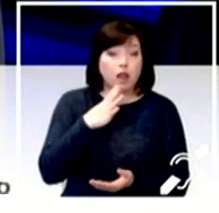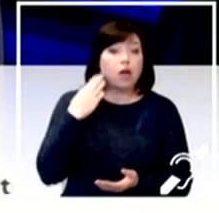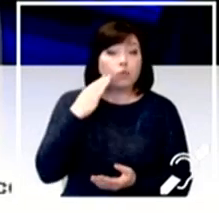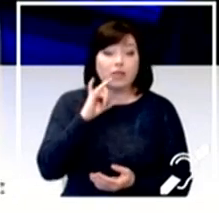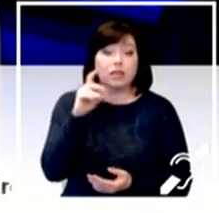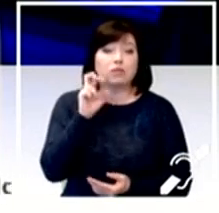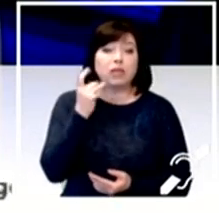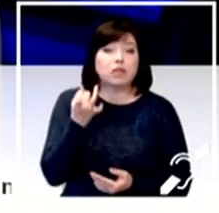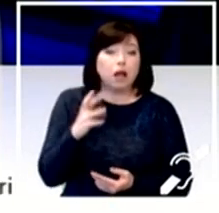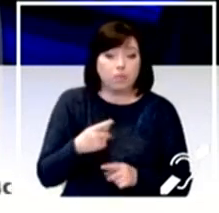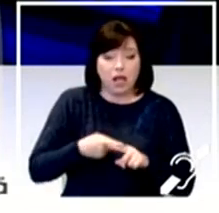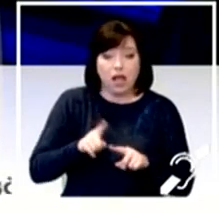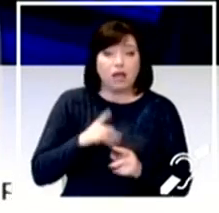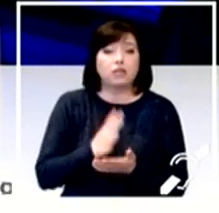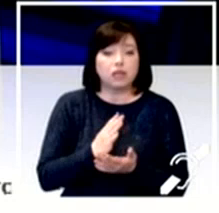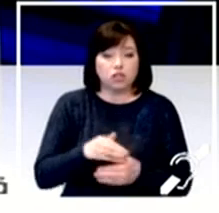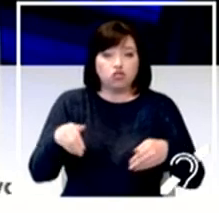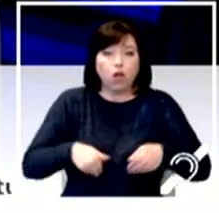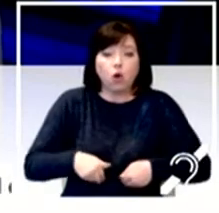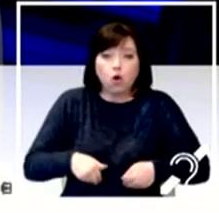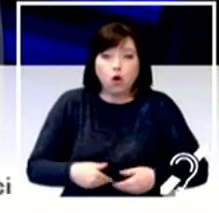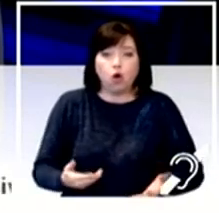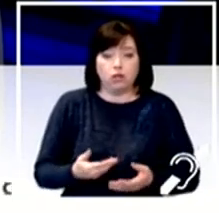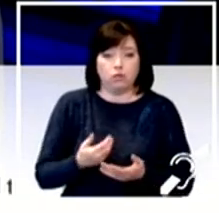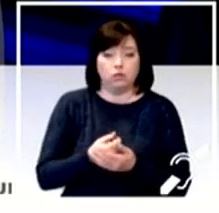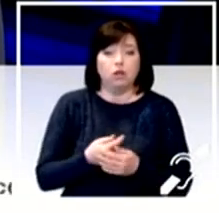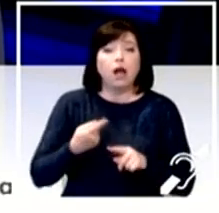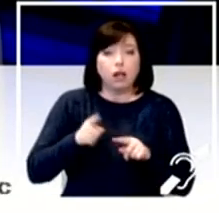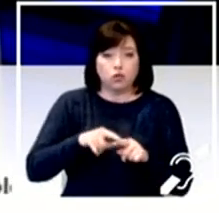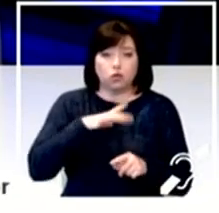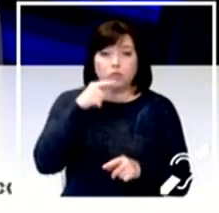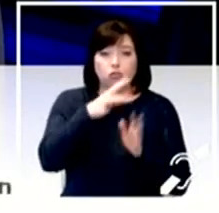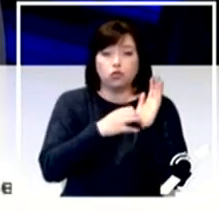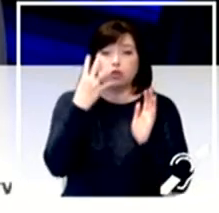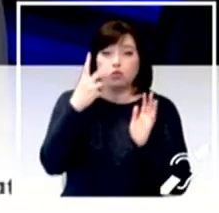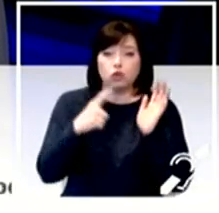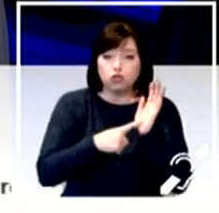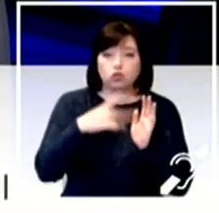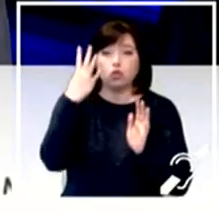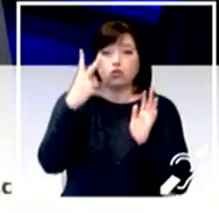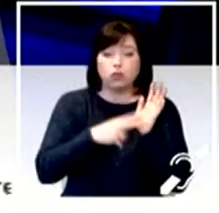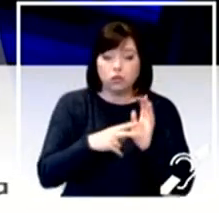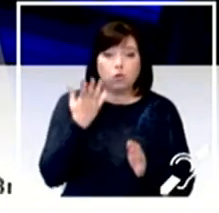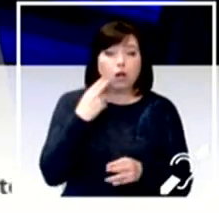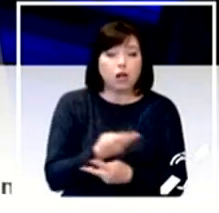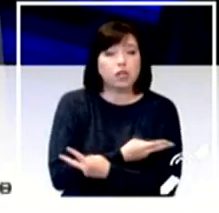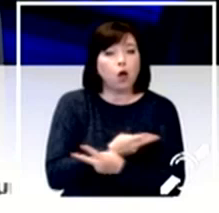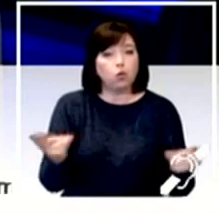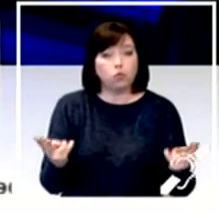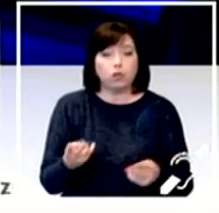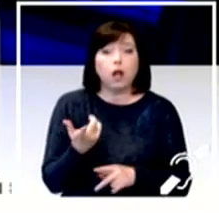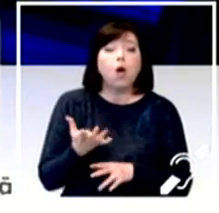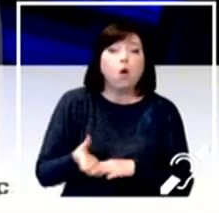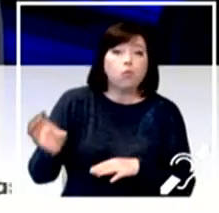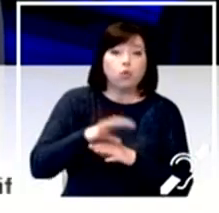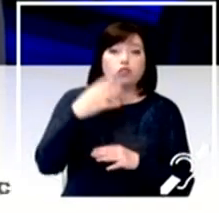din Basarabia, asta înseamnă foametea organizată în 46-47, când au murit peste